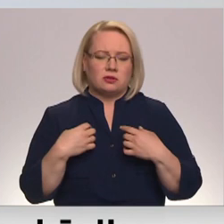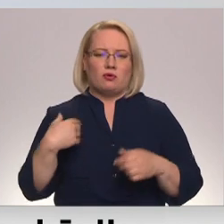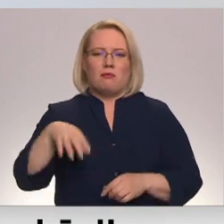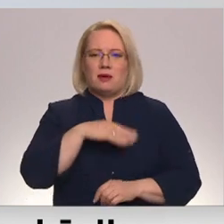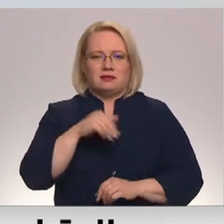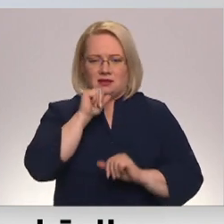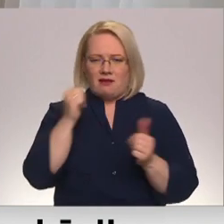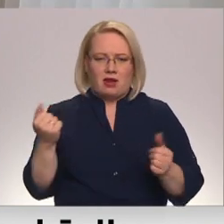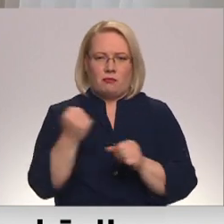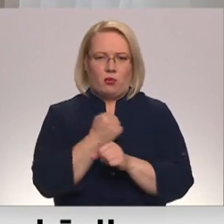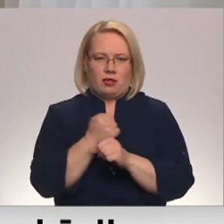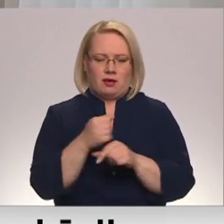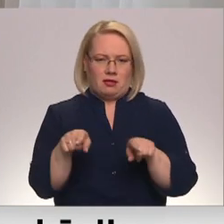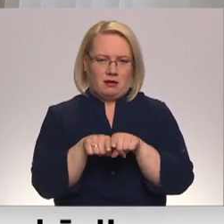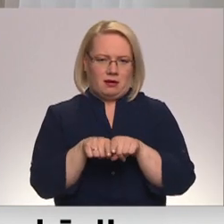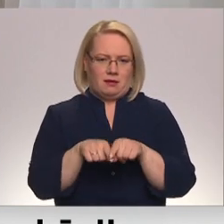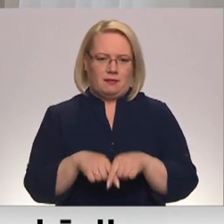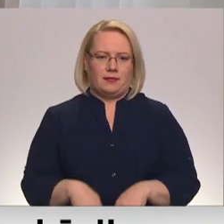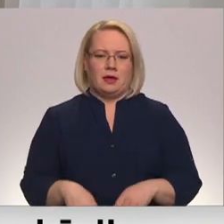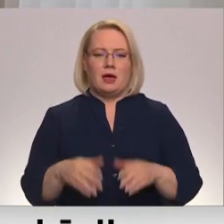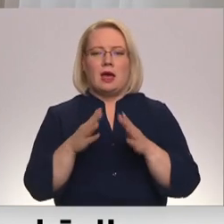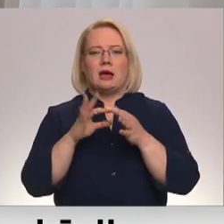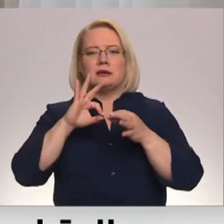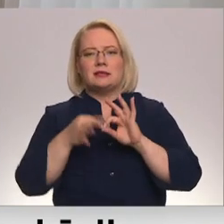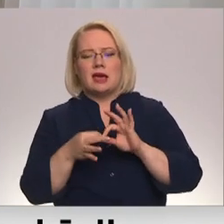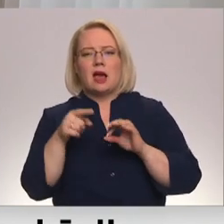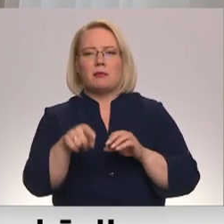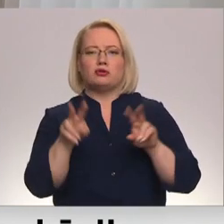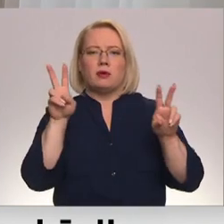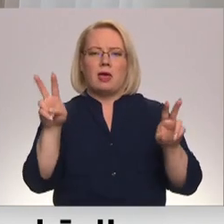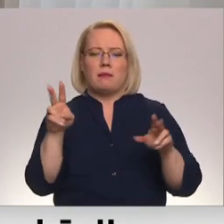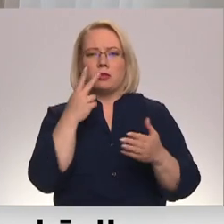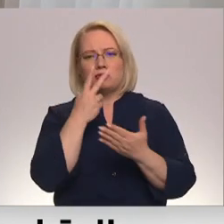to nodarīt otrreiz. Plašāk par šo tematu skatieties šovakar Panorāmā.